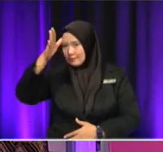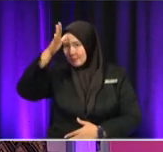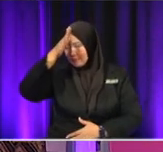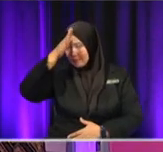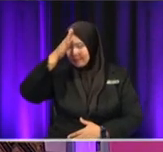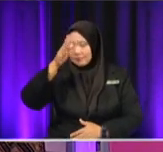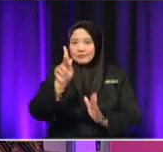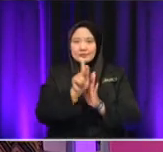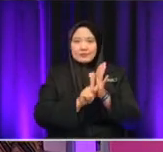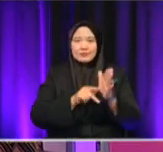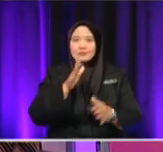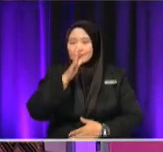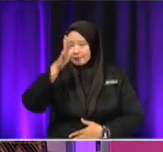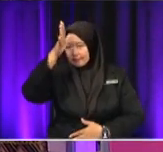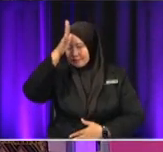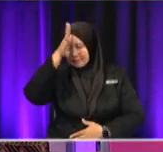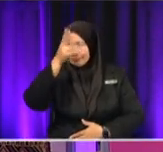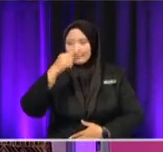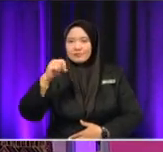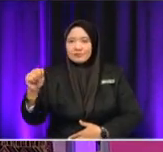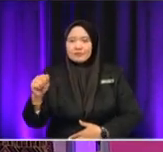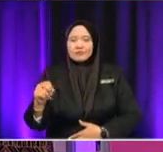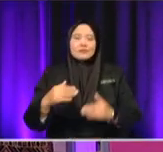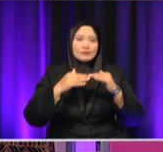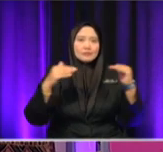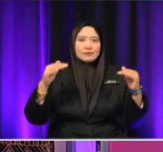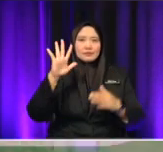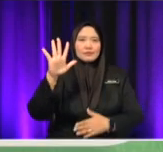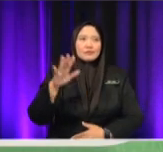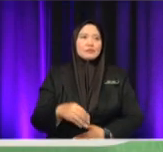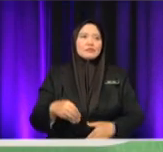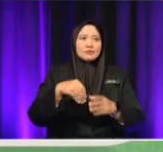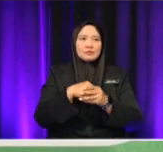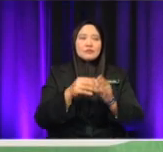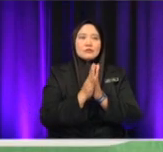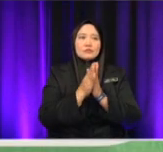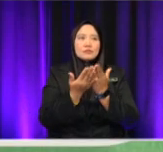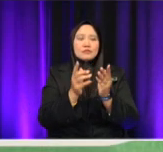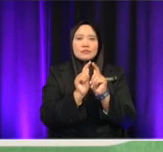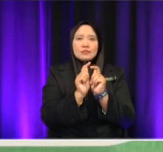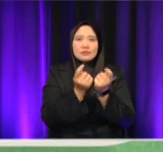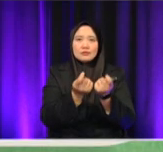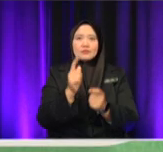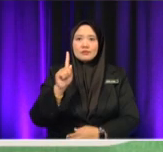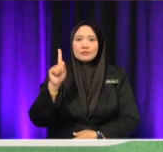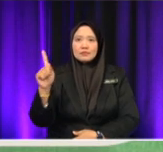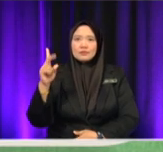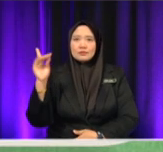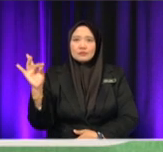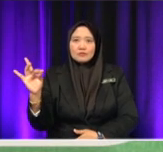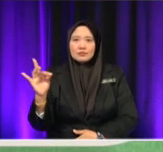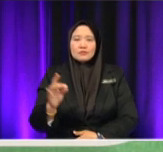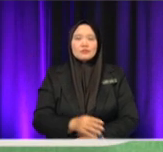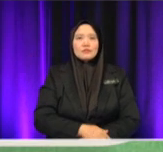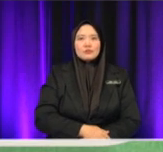mudah-muri semua boleh buka buku teks buku surat 117 hingga 121 baiklah jika di screen ini dapat